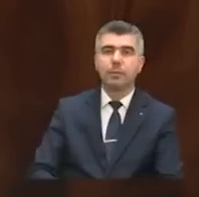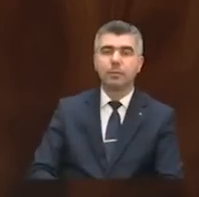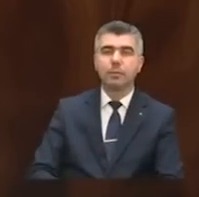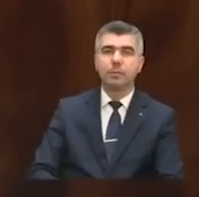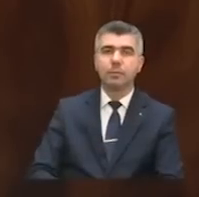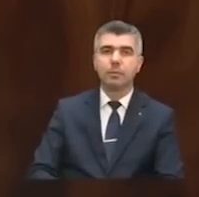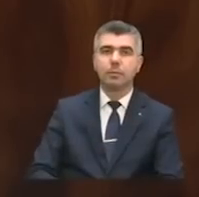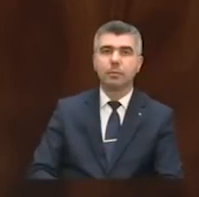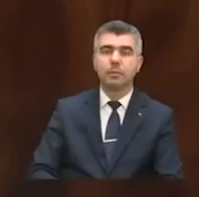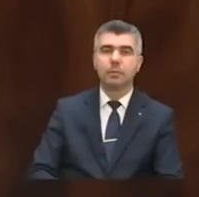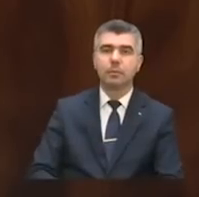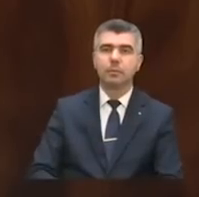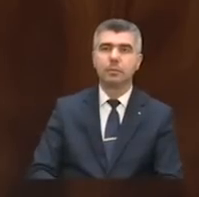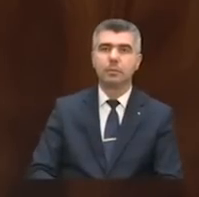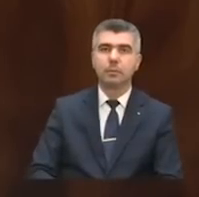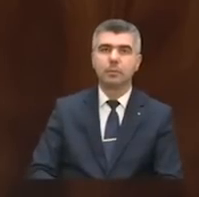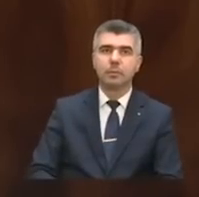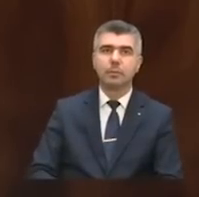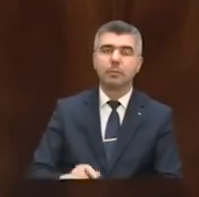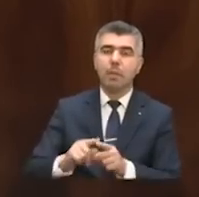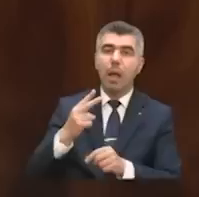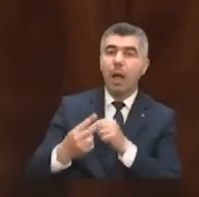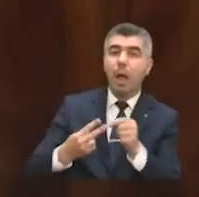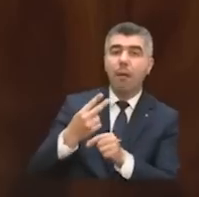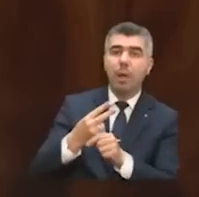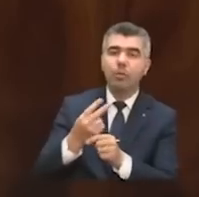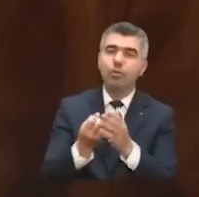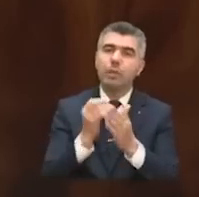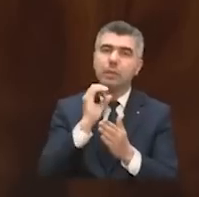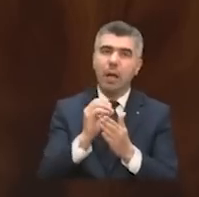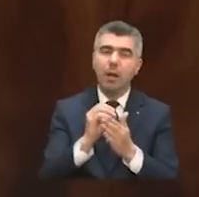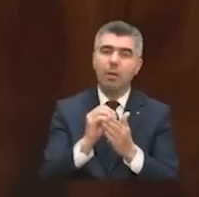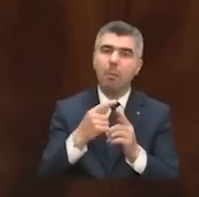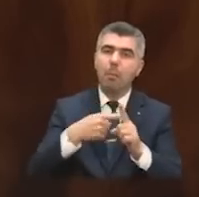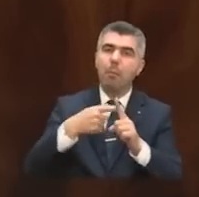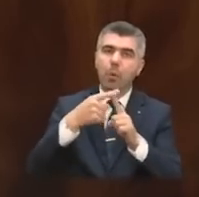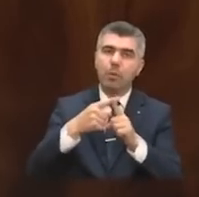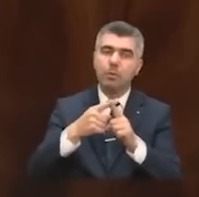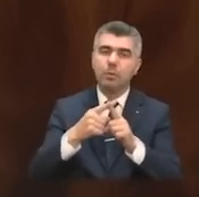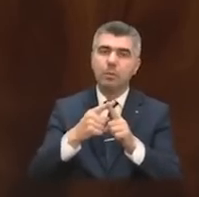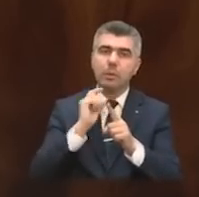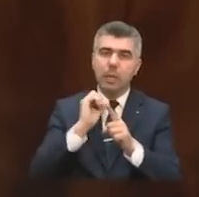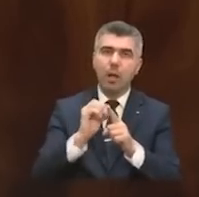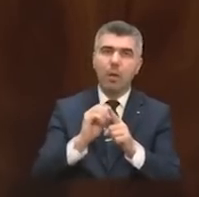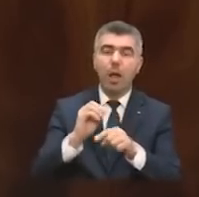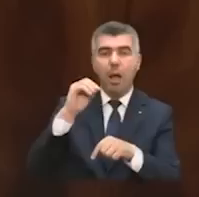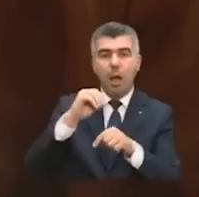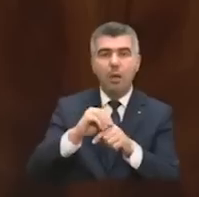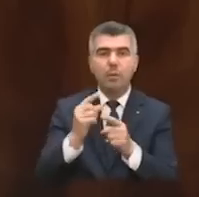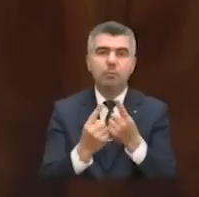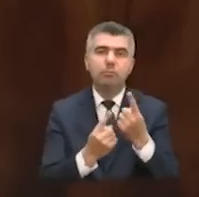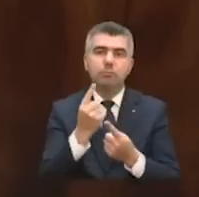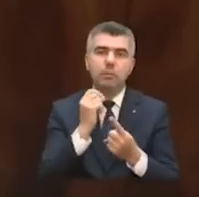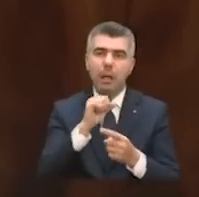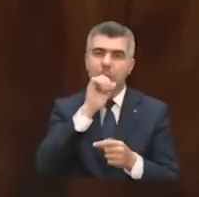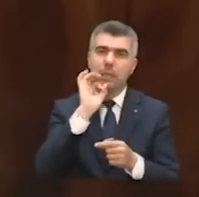كانت عندك في البكالوريا يمكن من بعد عامين تولي احسن ومنها يمكن دير واحد الفيراج باش تعاود تدخل لشي حاجه اللي هي